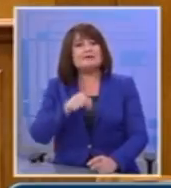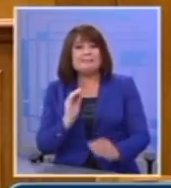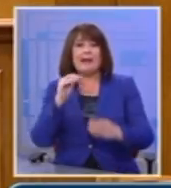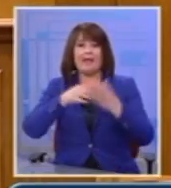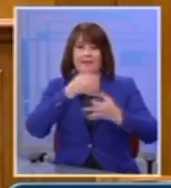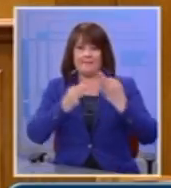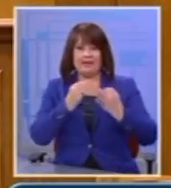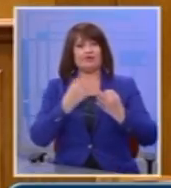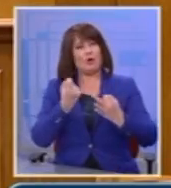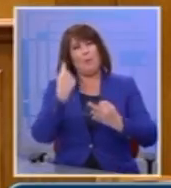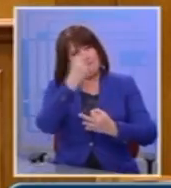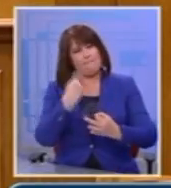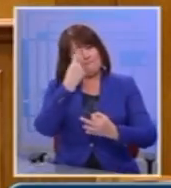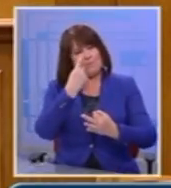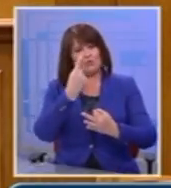παρέμβαση.